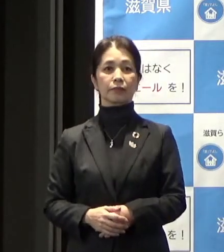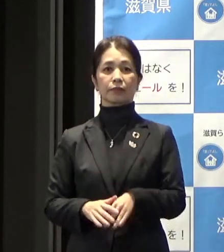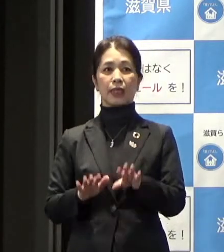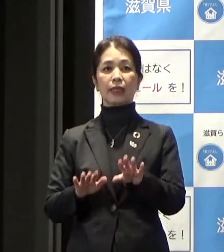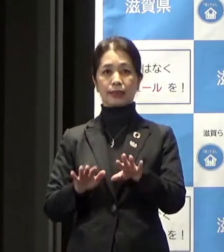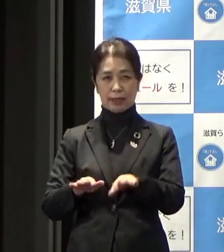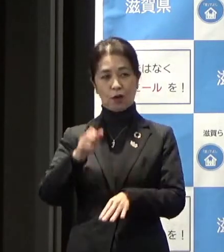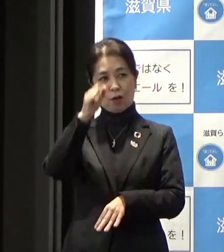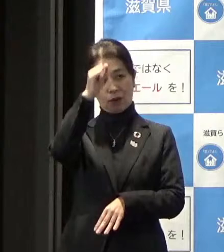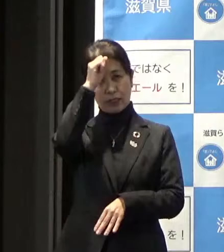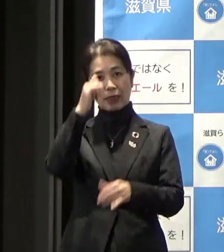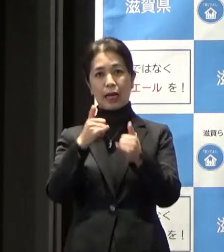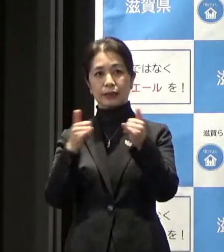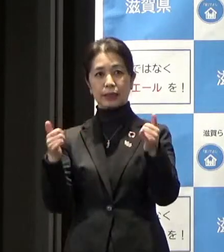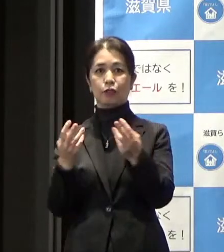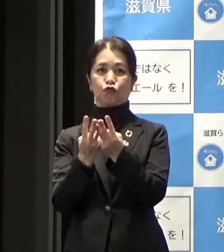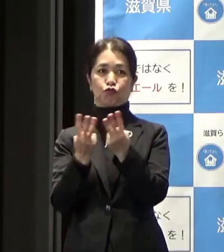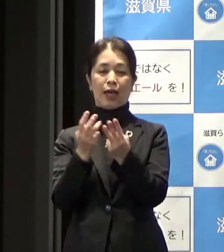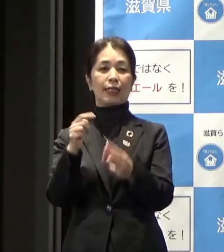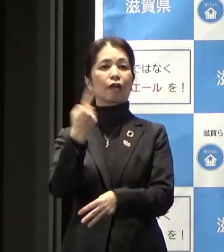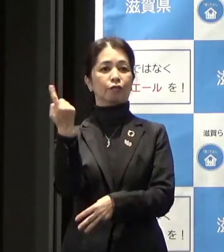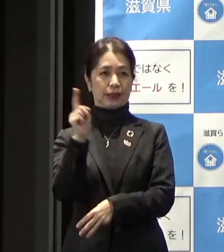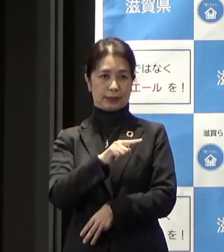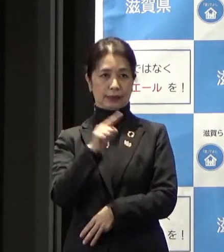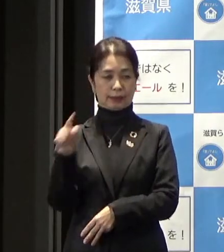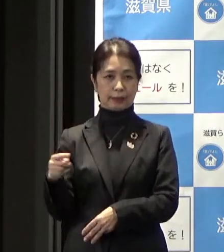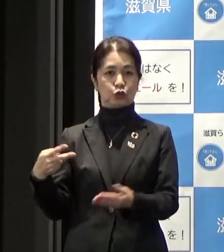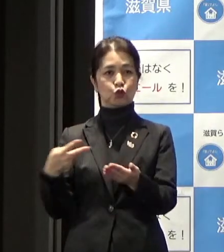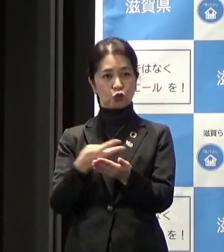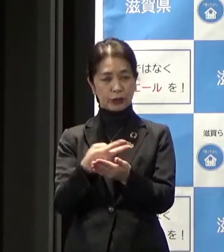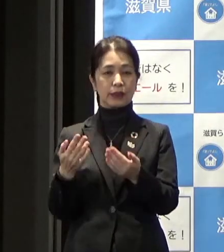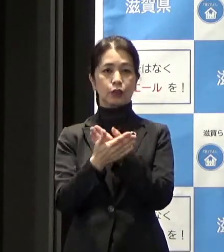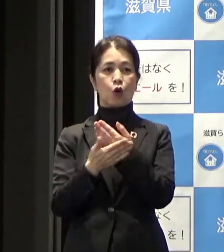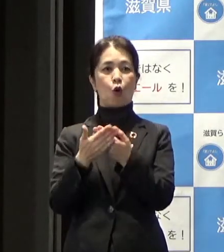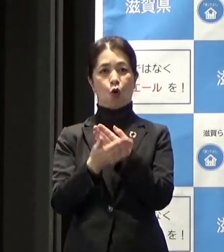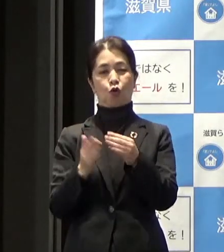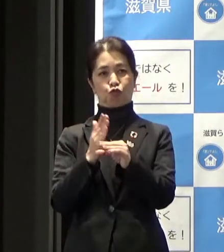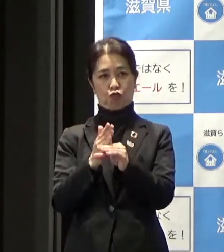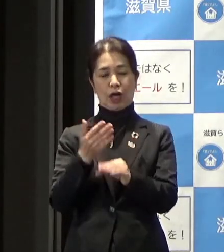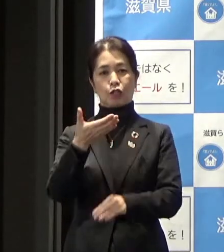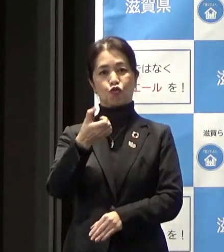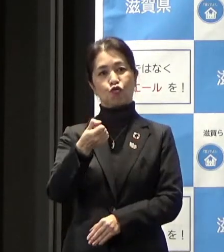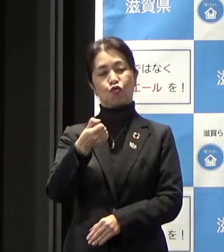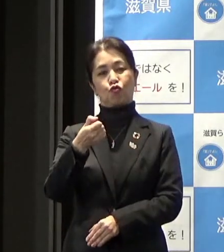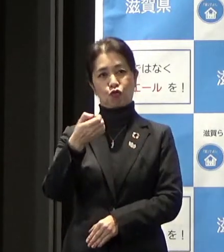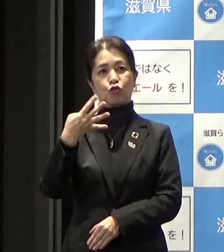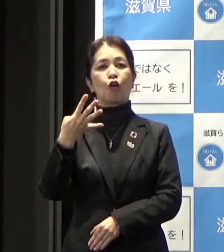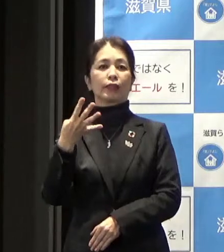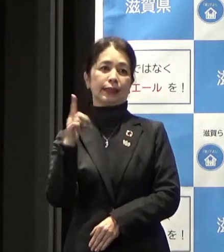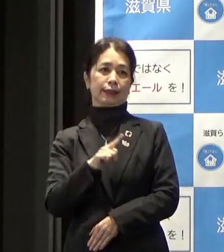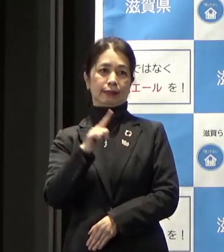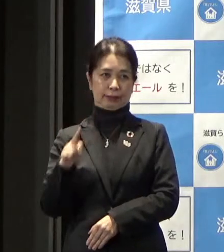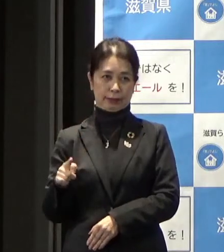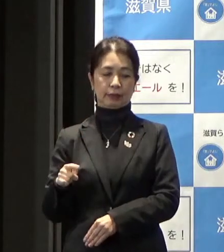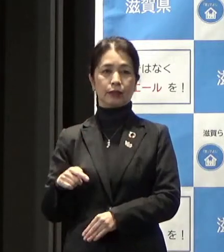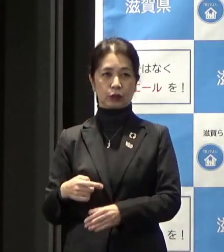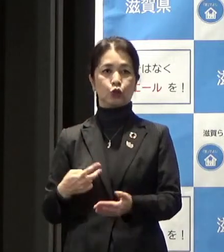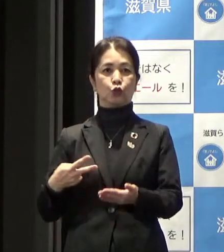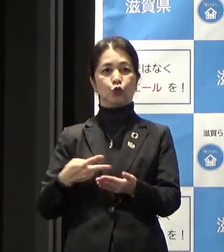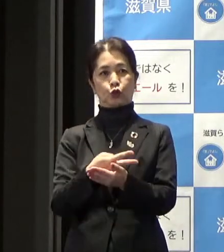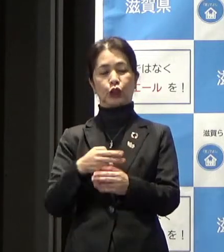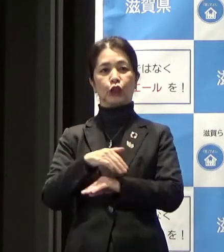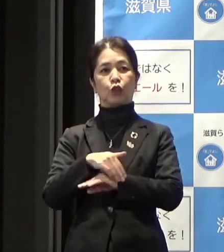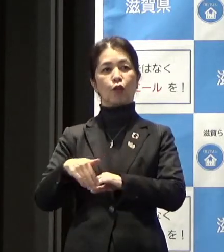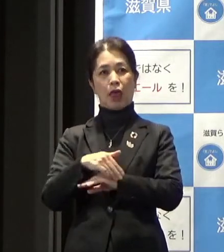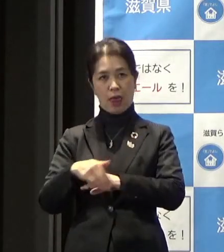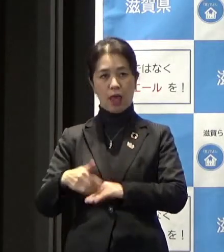現在の陽性者数が100人、入院療養されている方は94人、入院予定の方が6人、自